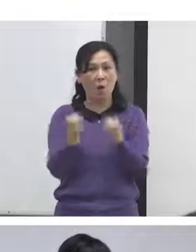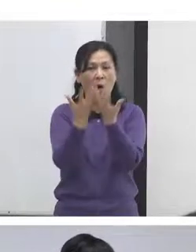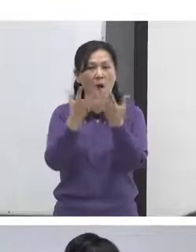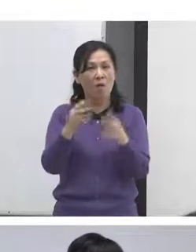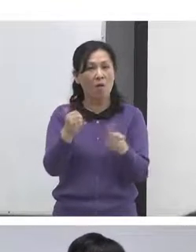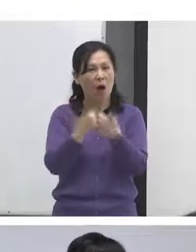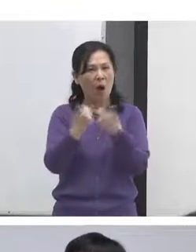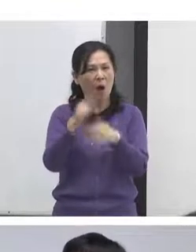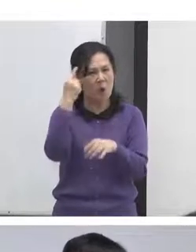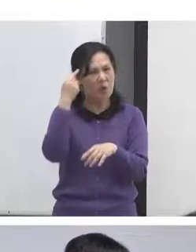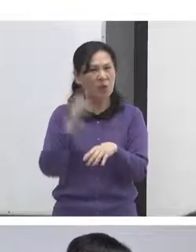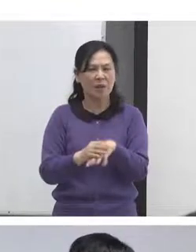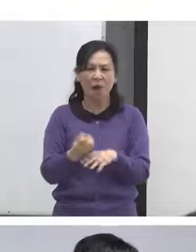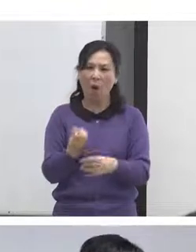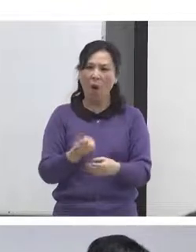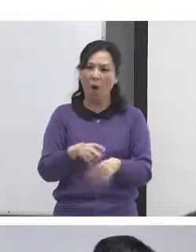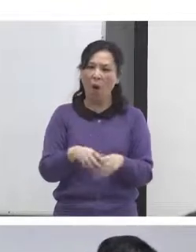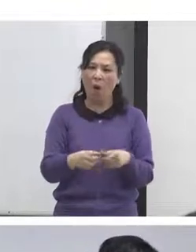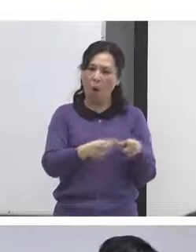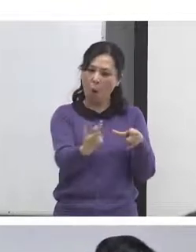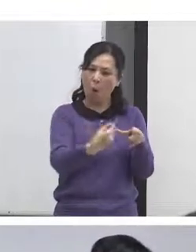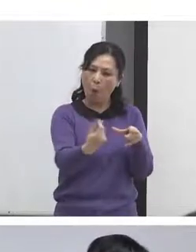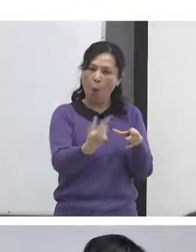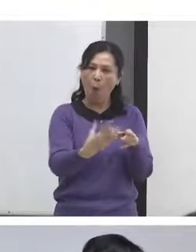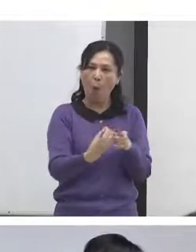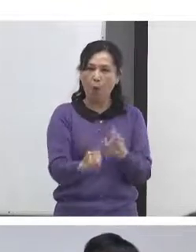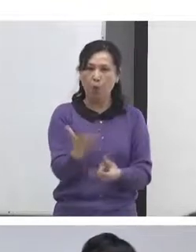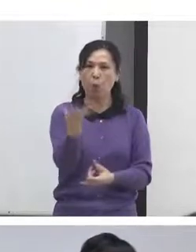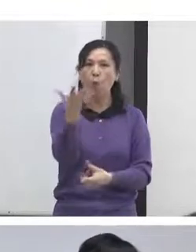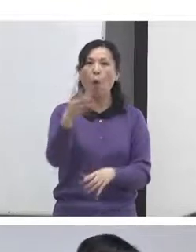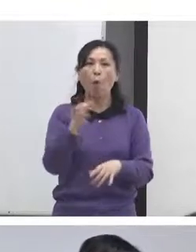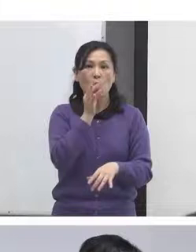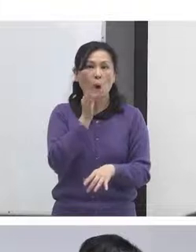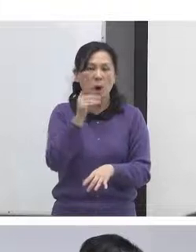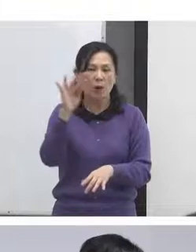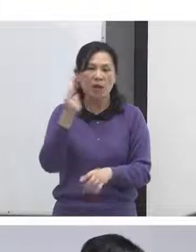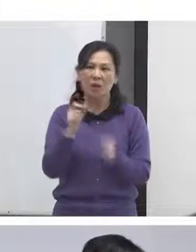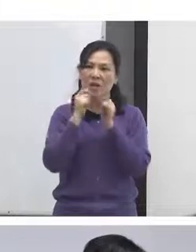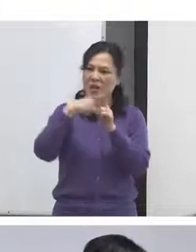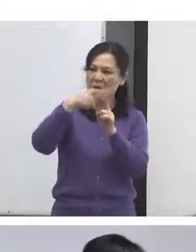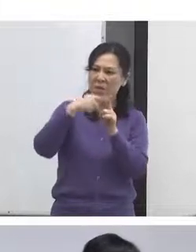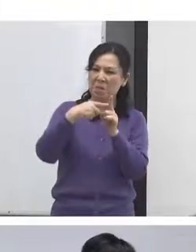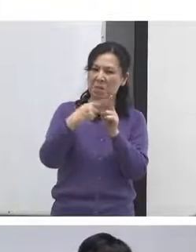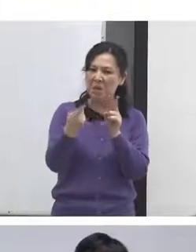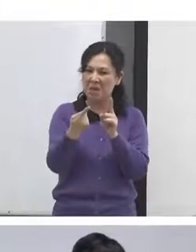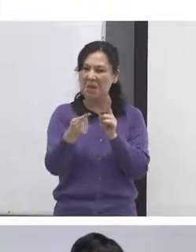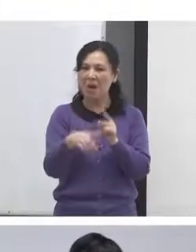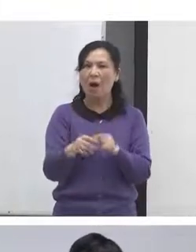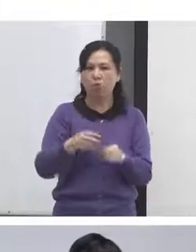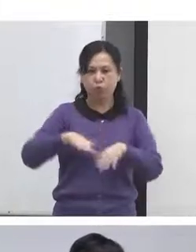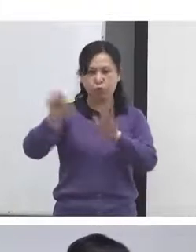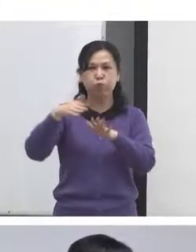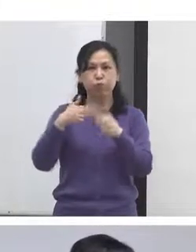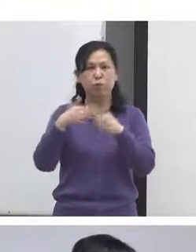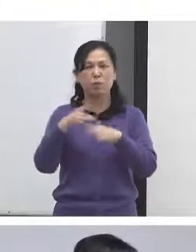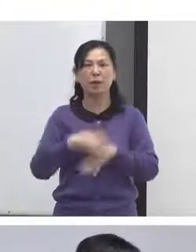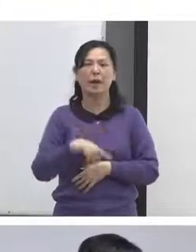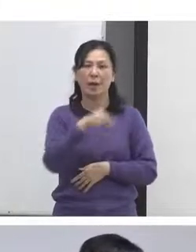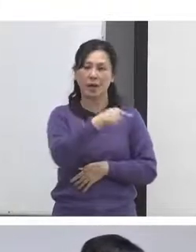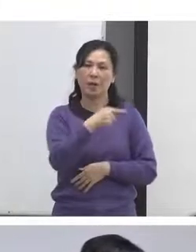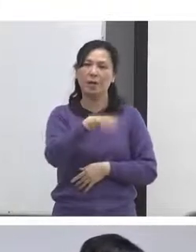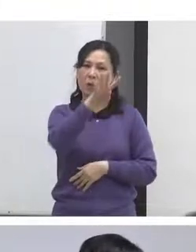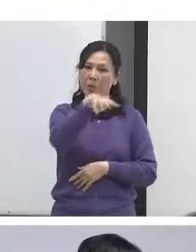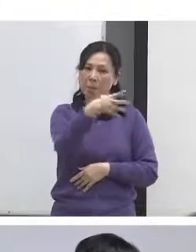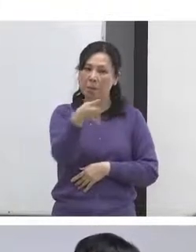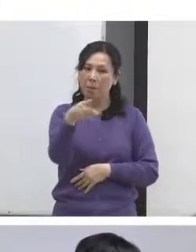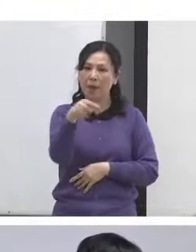了，那我们要来推动质，所以它就分为三个面向来规范，而且是有针对表格型的资料，就说希望让资料让它更容易使用，所以有